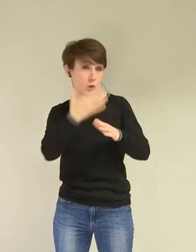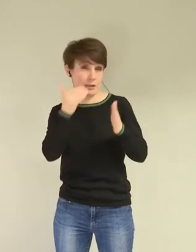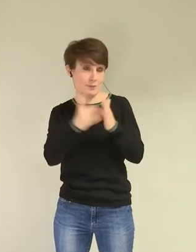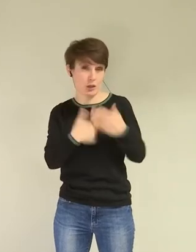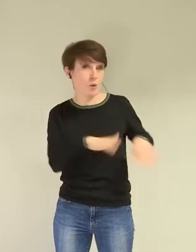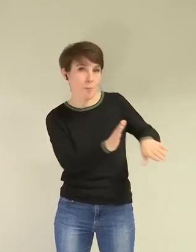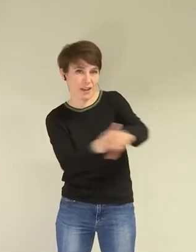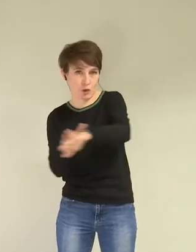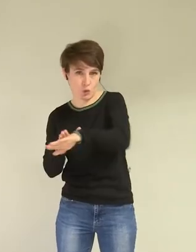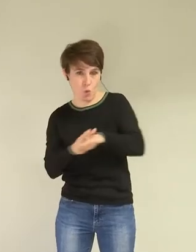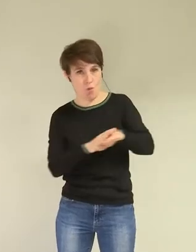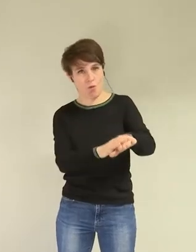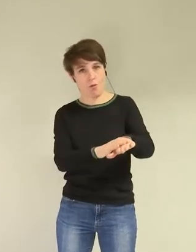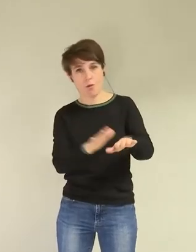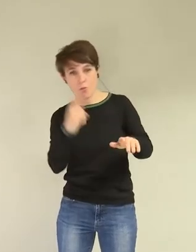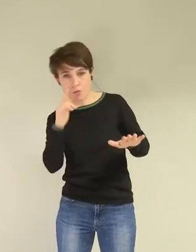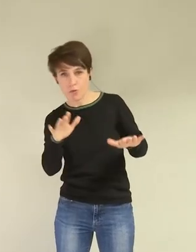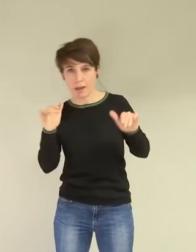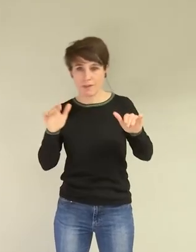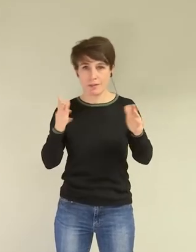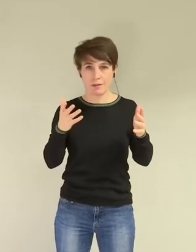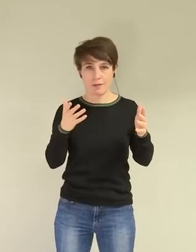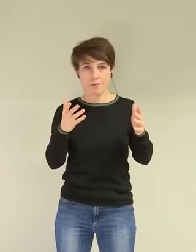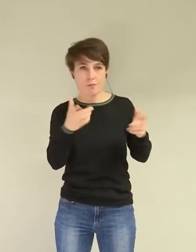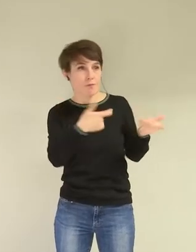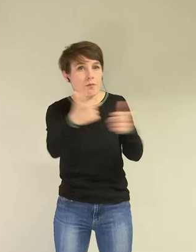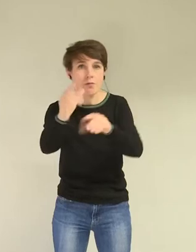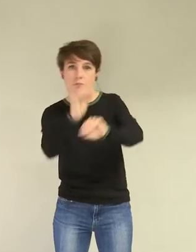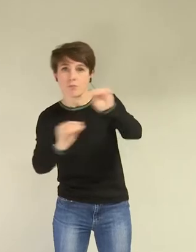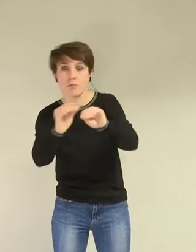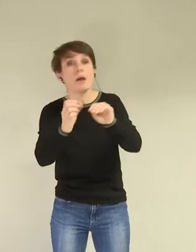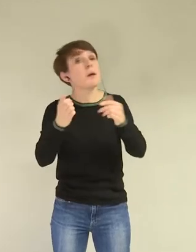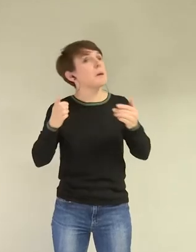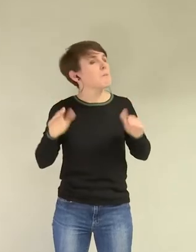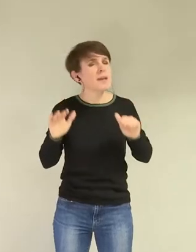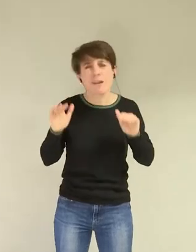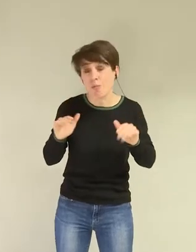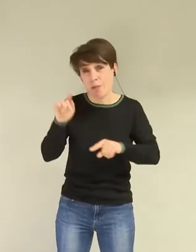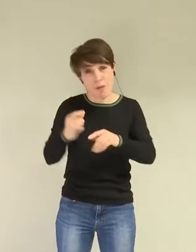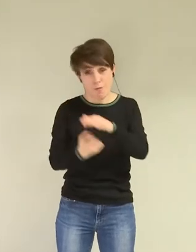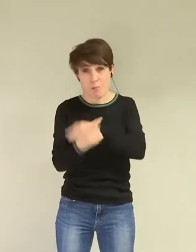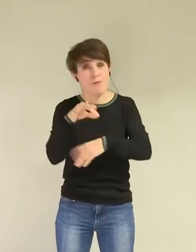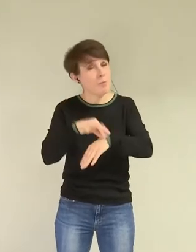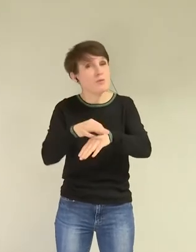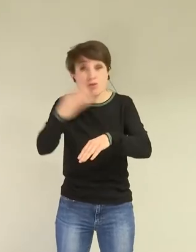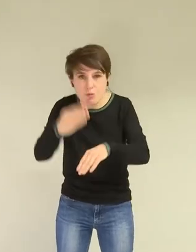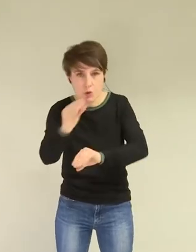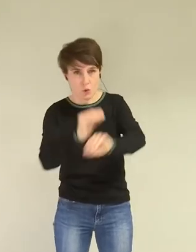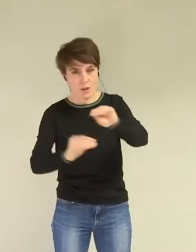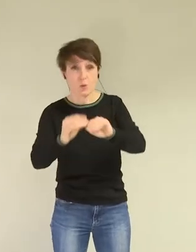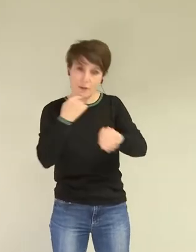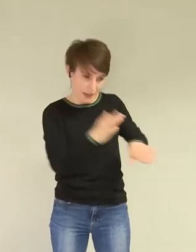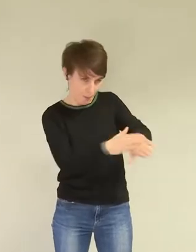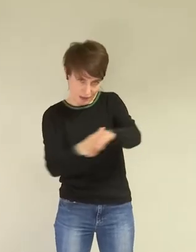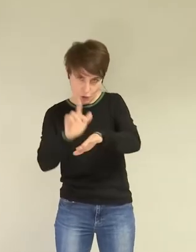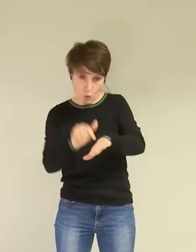prévention pour limiter aussi le recours aux soins mais il y aura toujours des pathologies nécessitant d'être soigné la prévention ne remplace pas